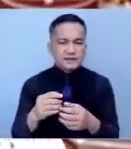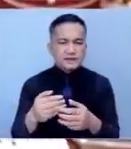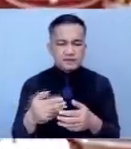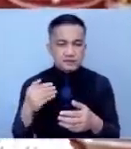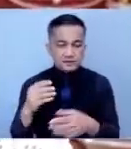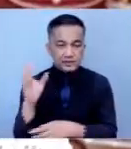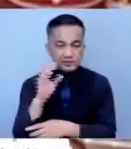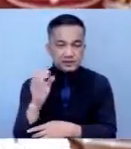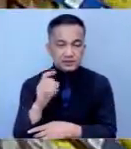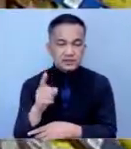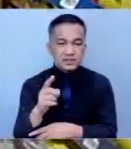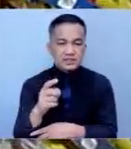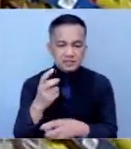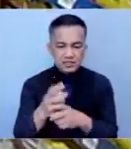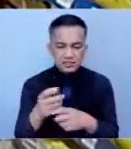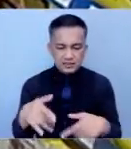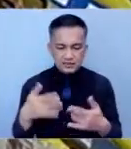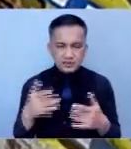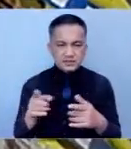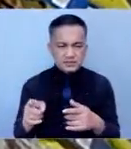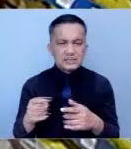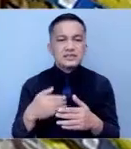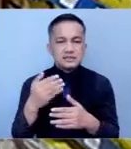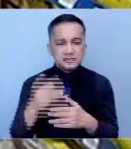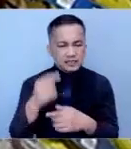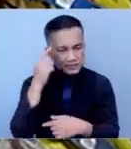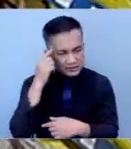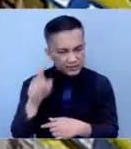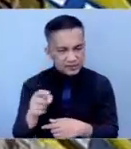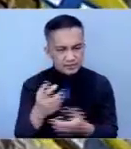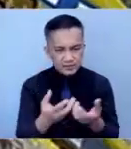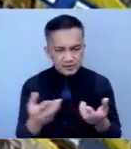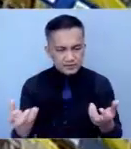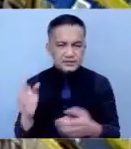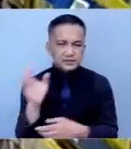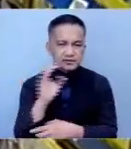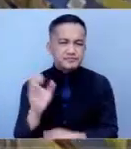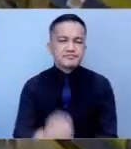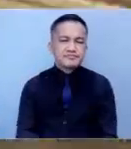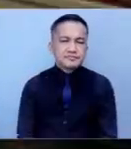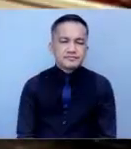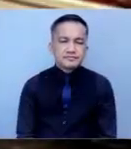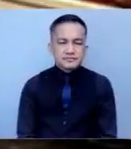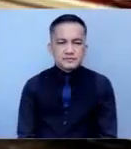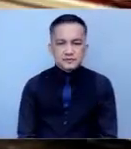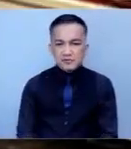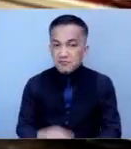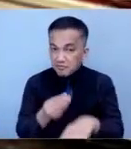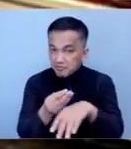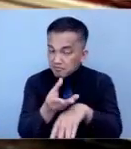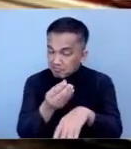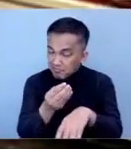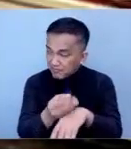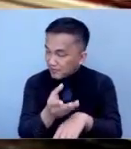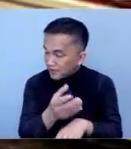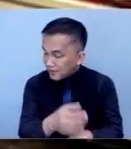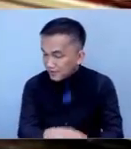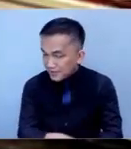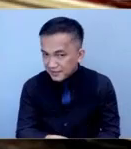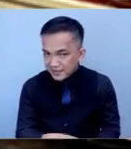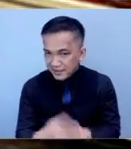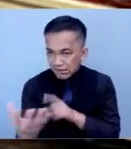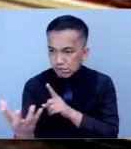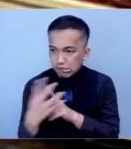hirap raw ng buhay, saka na niya iisipin ang kanilang handa sa Pasko. Pag nagpasikat ka ngayon, dudumuging